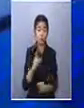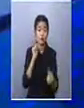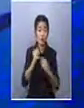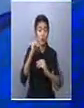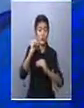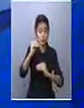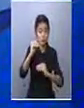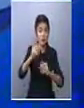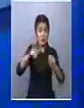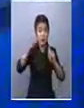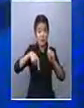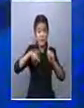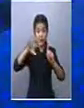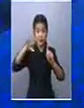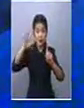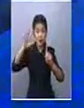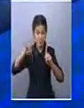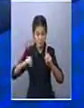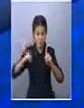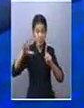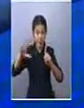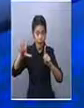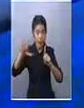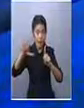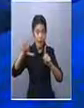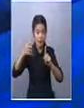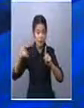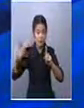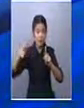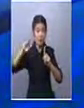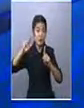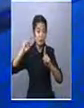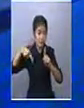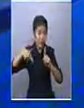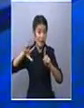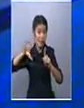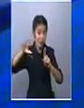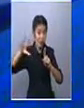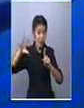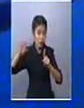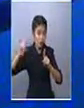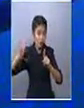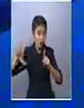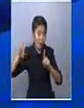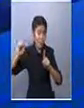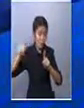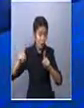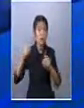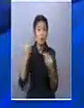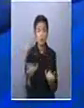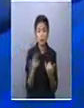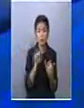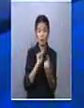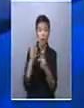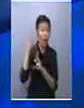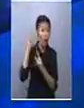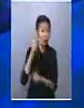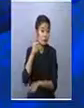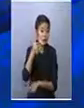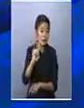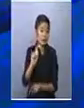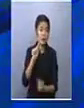ง 1,505 จุดแนวโน้มของการเคลื่อนไหวในวันนี้จับตาผลประกอบการไตรมาสที่2ค่ะรวมไปถึงข่าวดีนะคะก